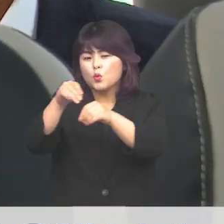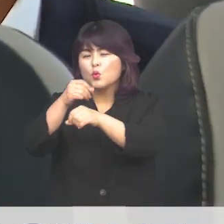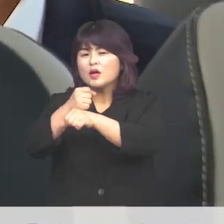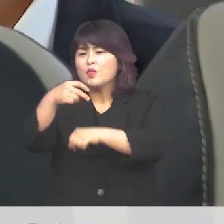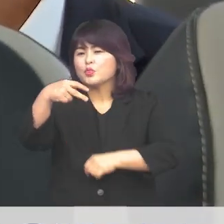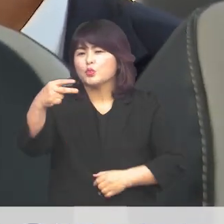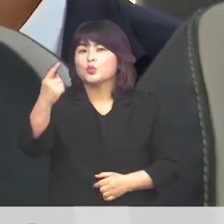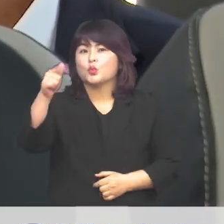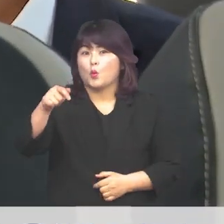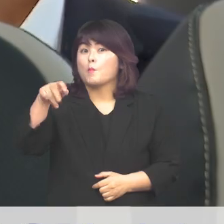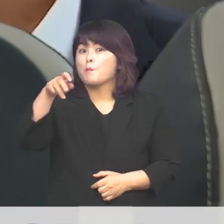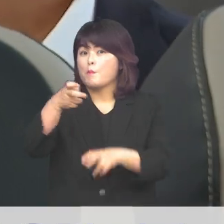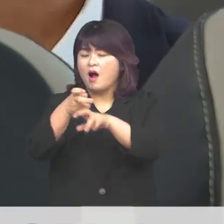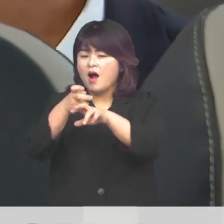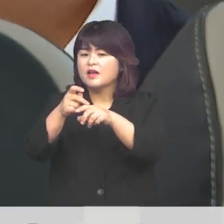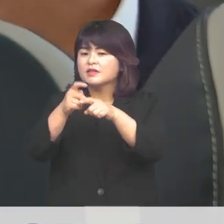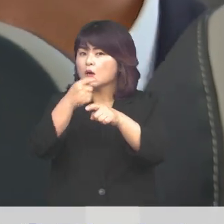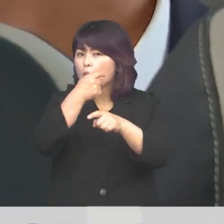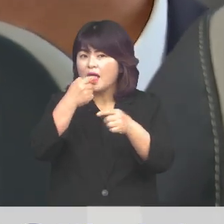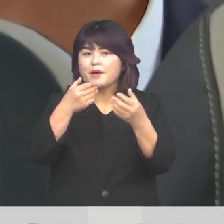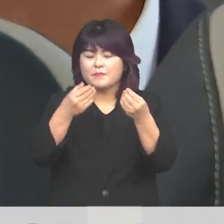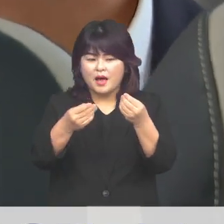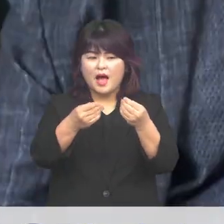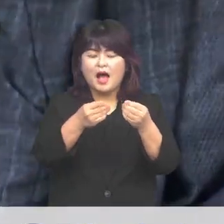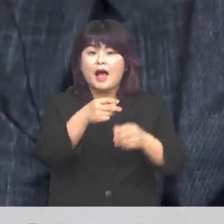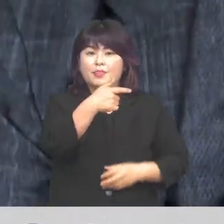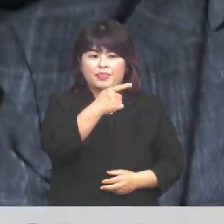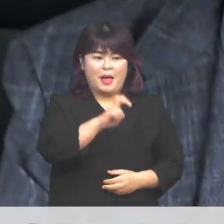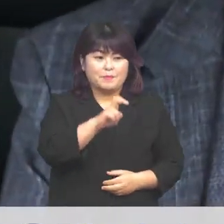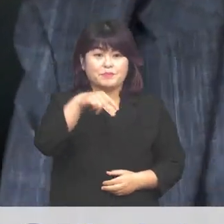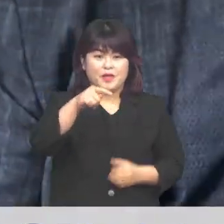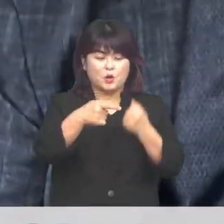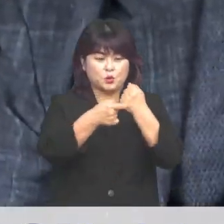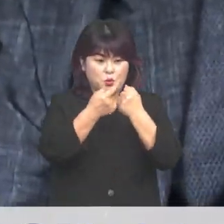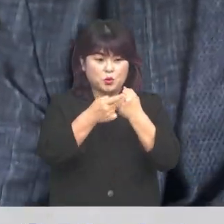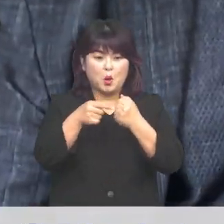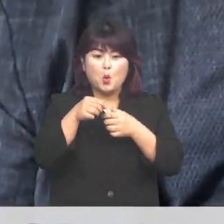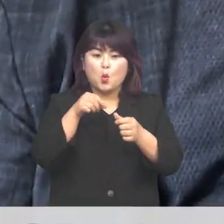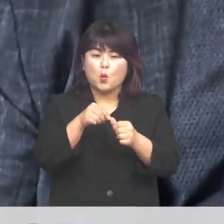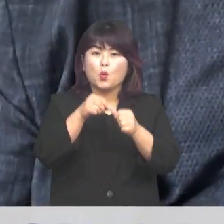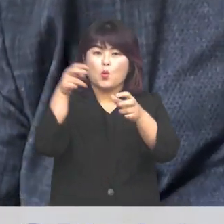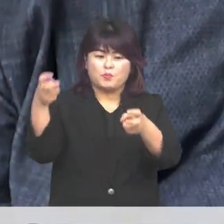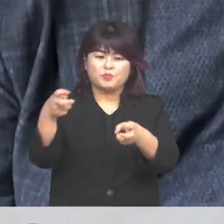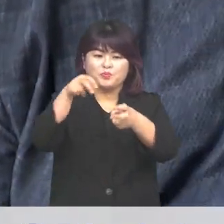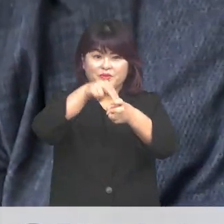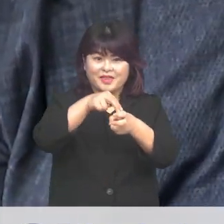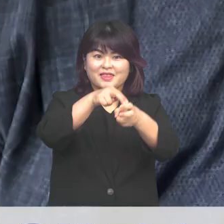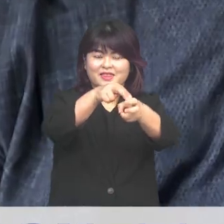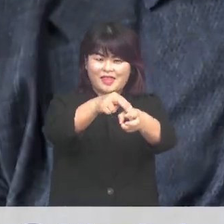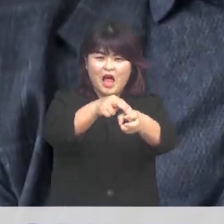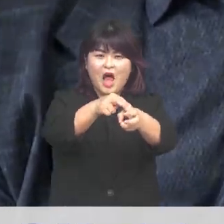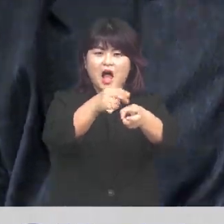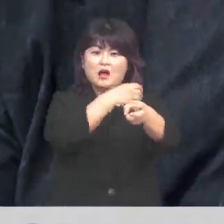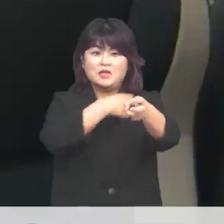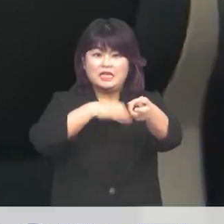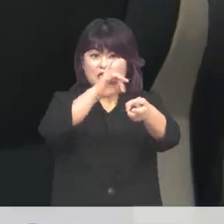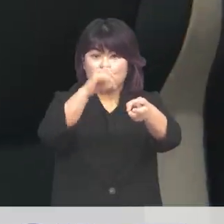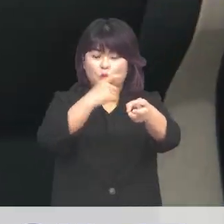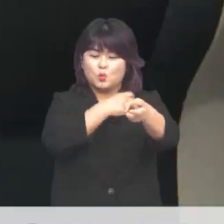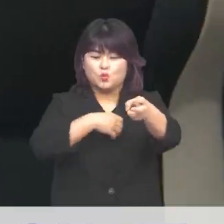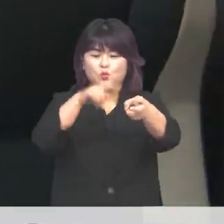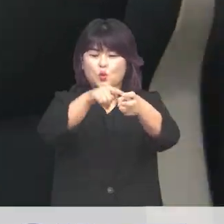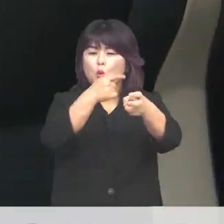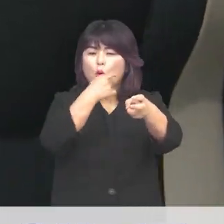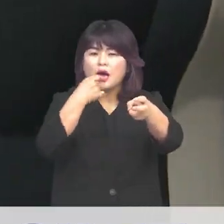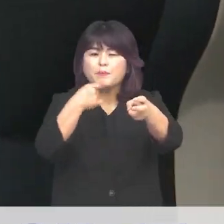차량 환경을 점검했으며 남사읍 남사초등학교 앞에서 승차해 이동읍 행정복지센터까지 주민들과 함께